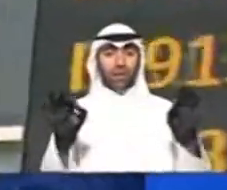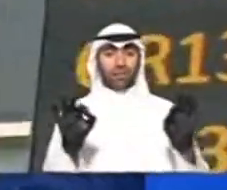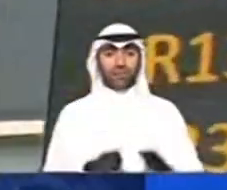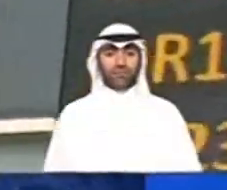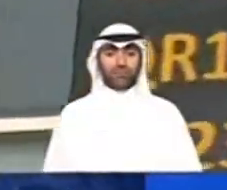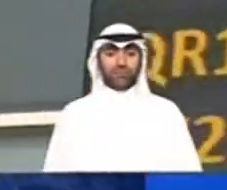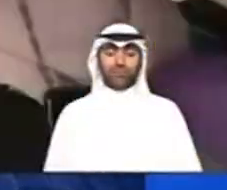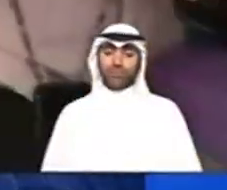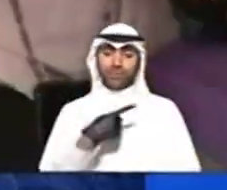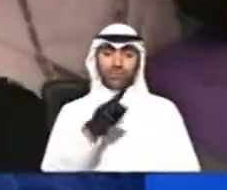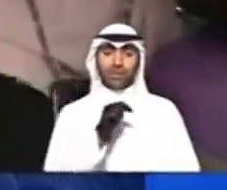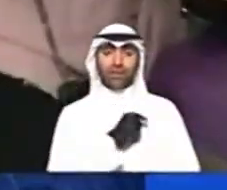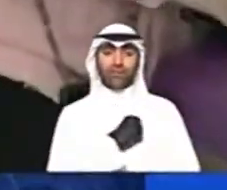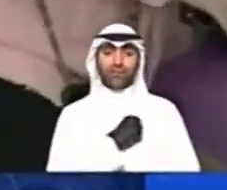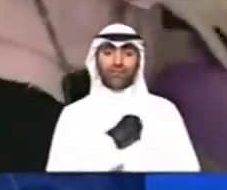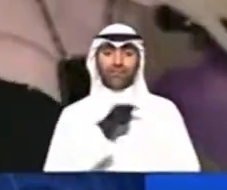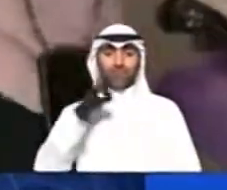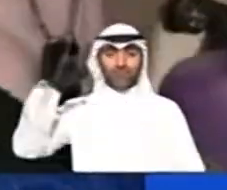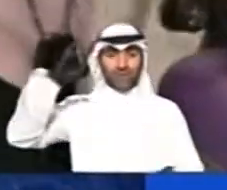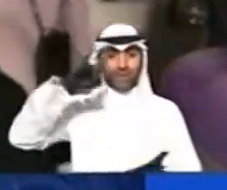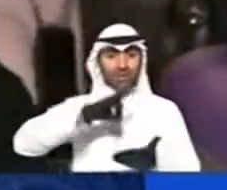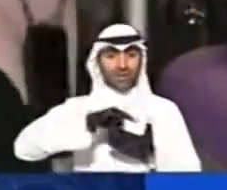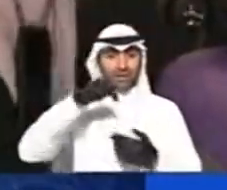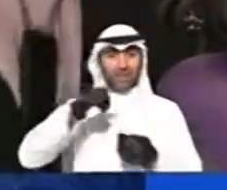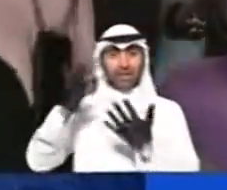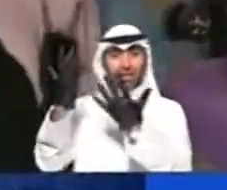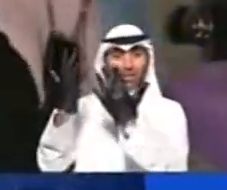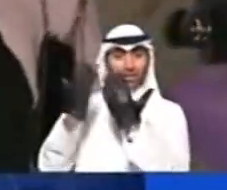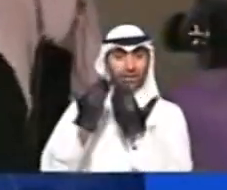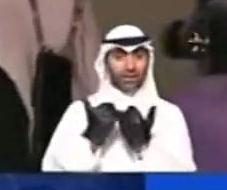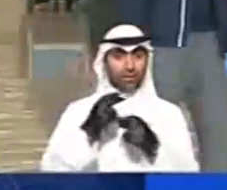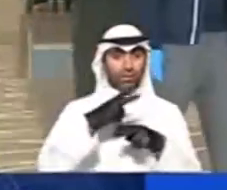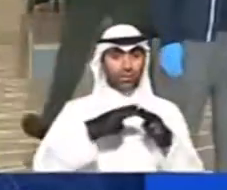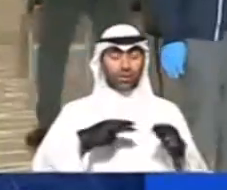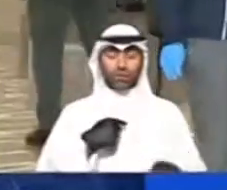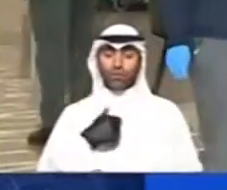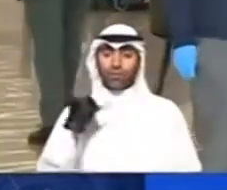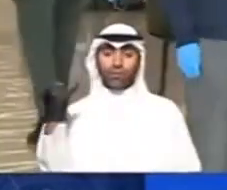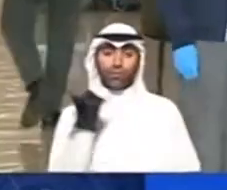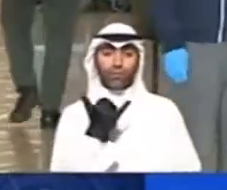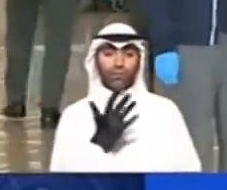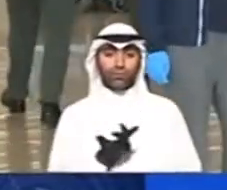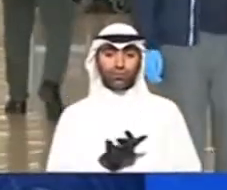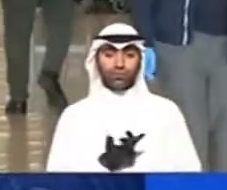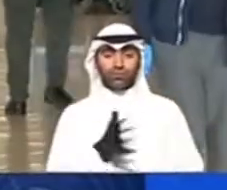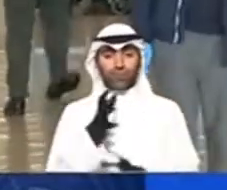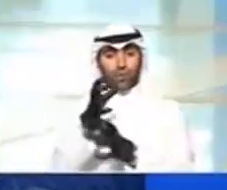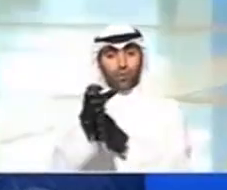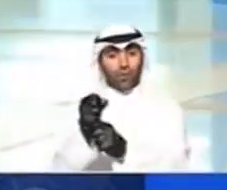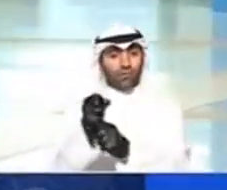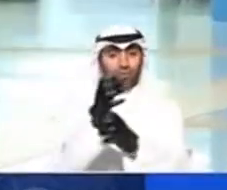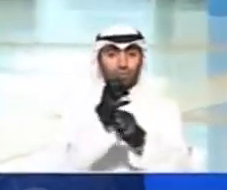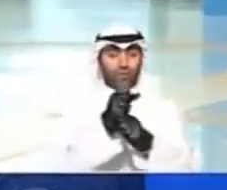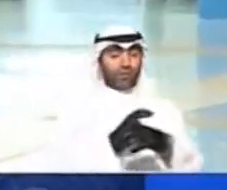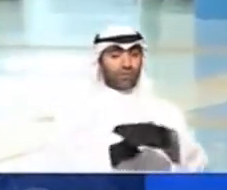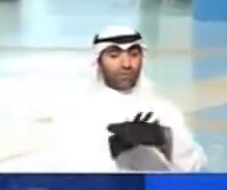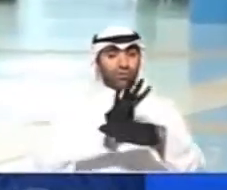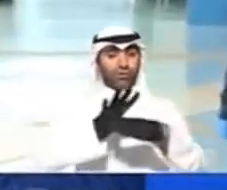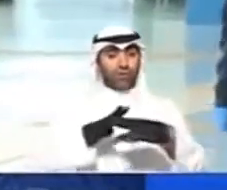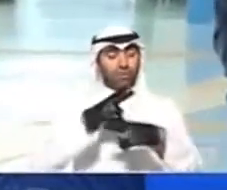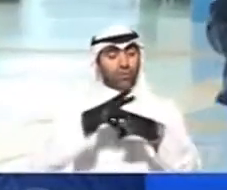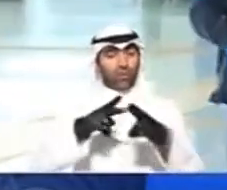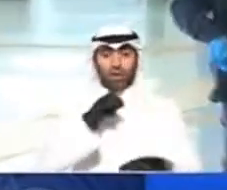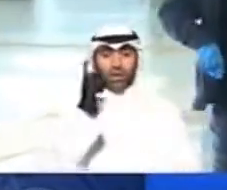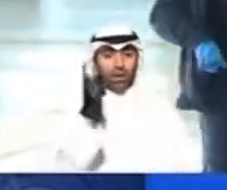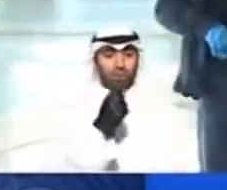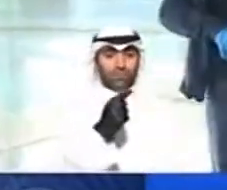انطلاقا من حرص القيادة السياسية البالغ على إعادة المواطنين الكويتيين بالخارج إلى أرض